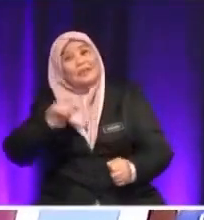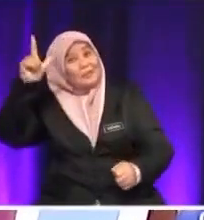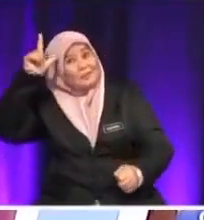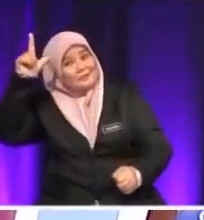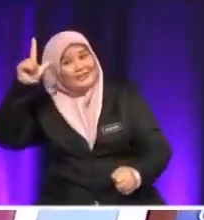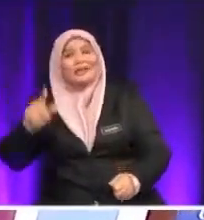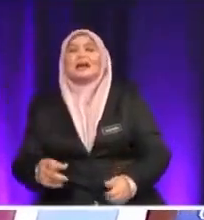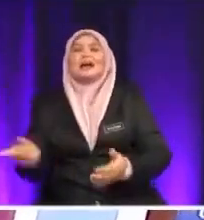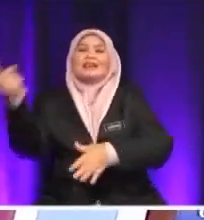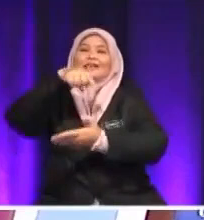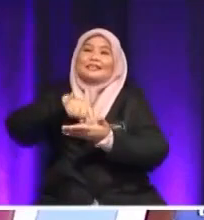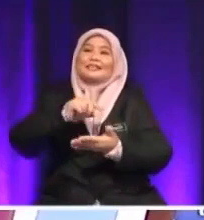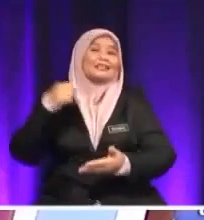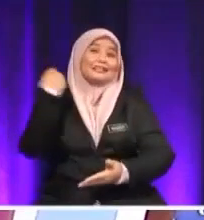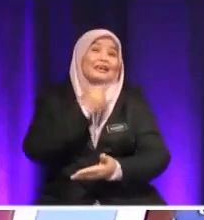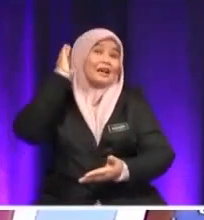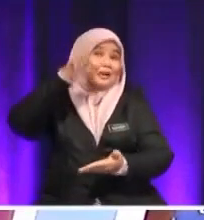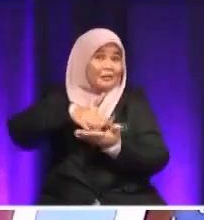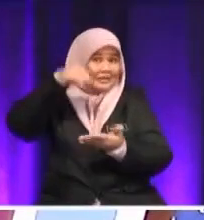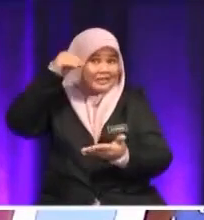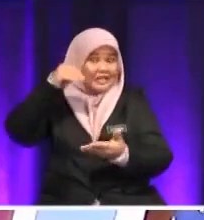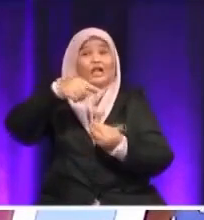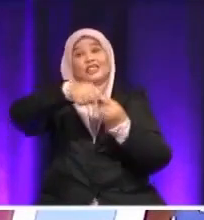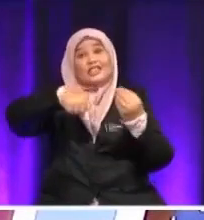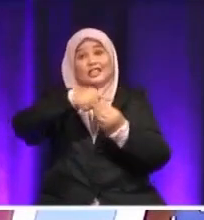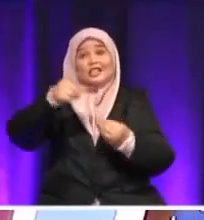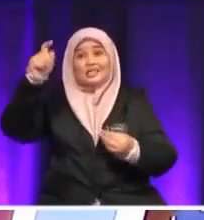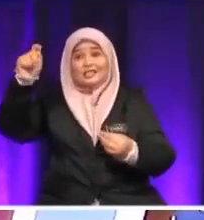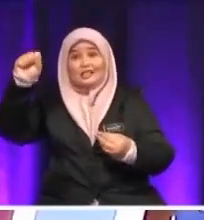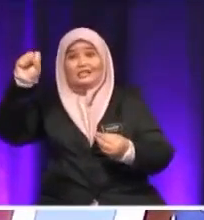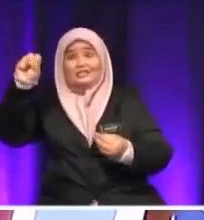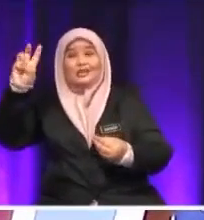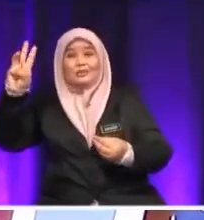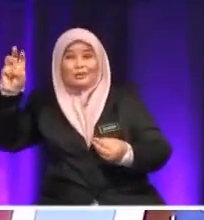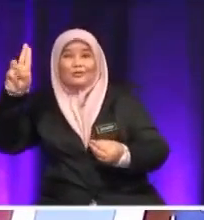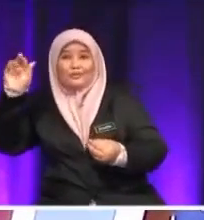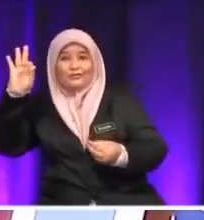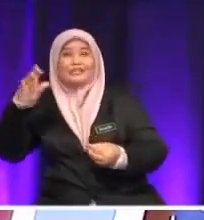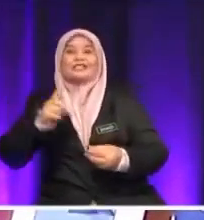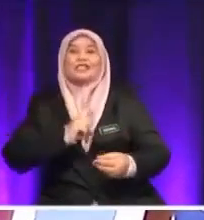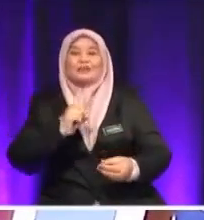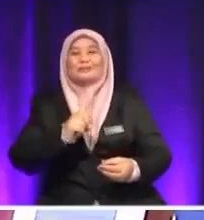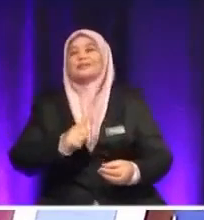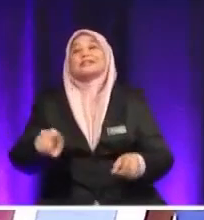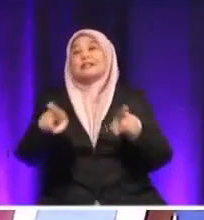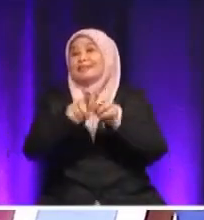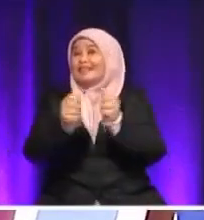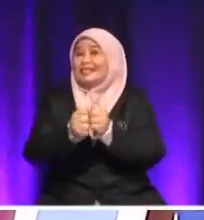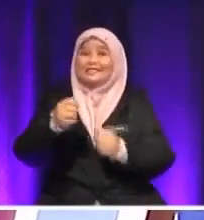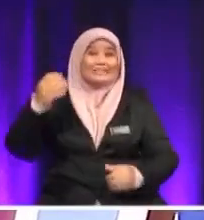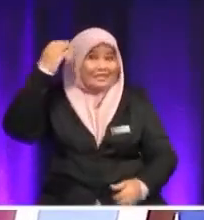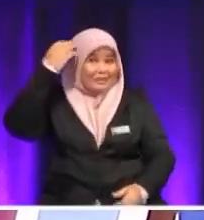akan belajar berkaitan tasawur Islam bersama dengan jurubahasa isyarat kita iaitu Cikgu